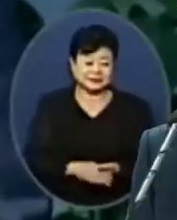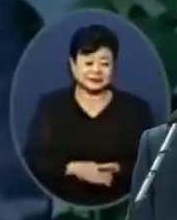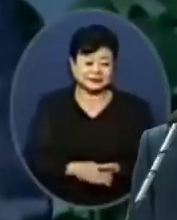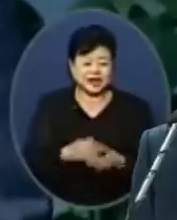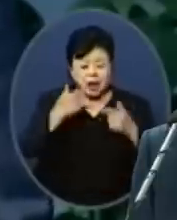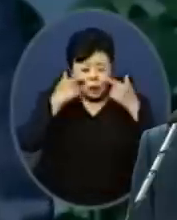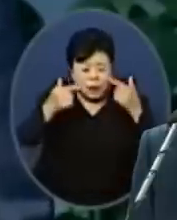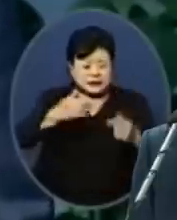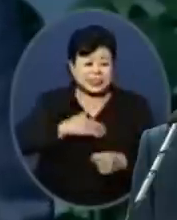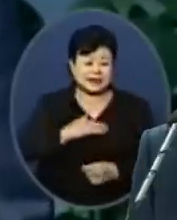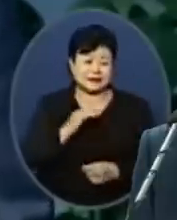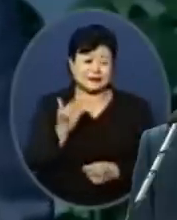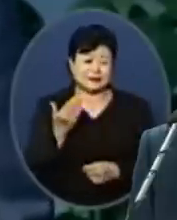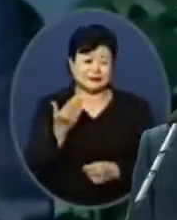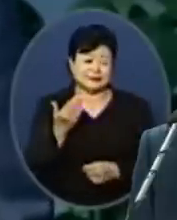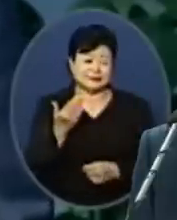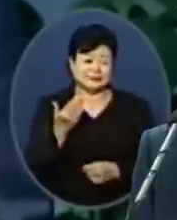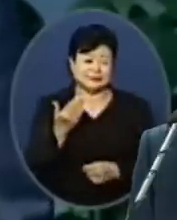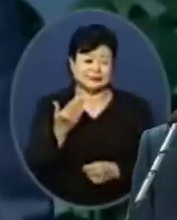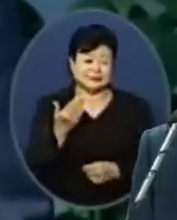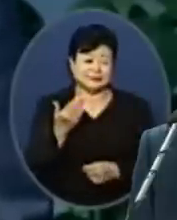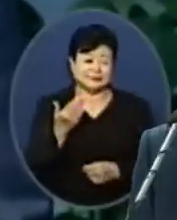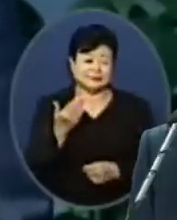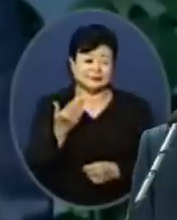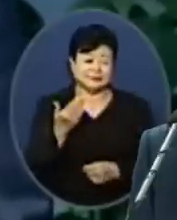그것을 확실히 알아야 돼요.